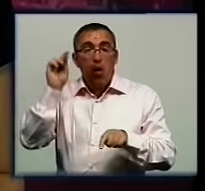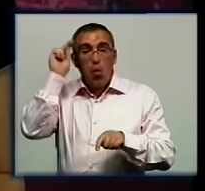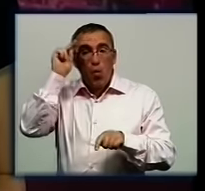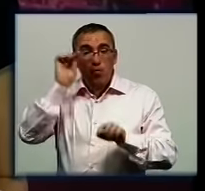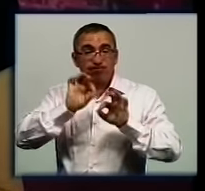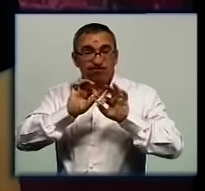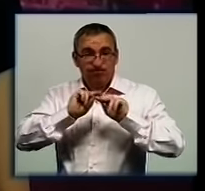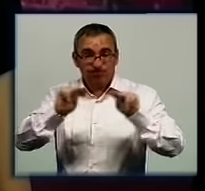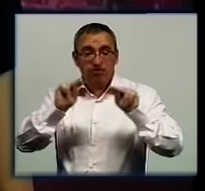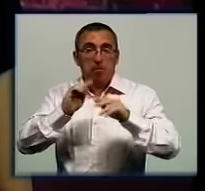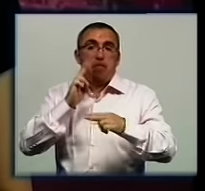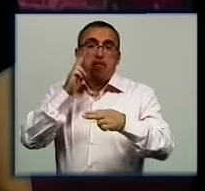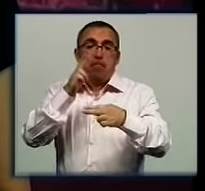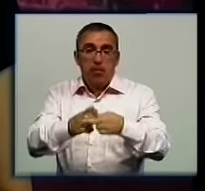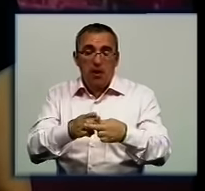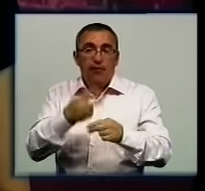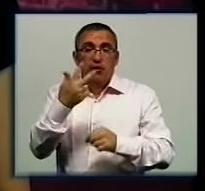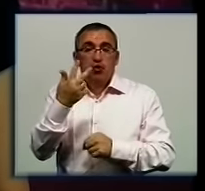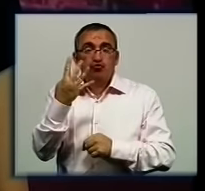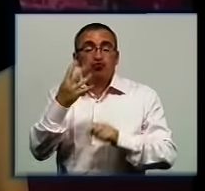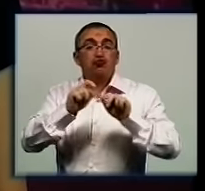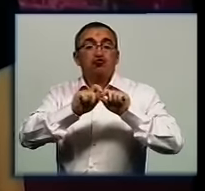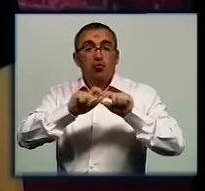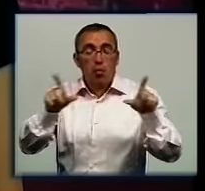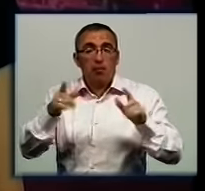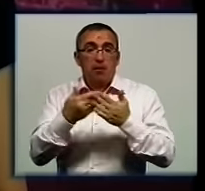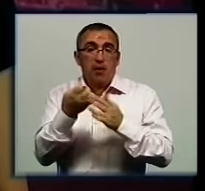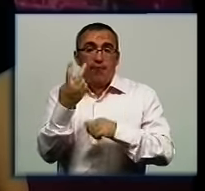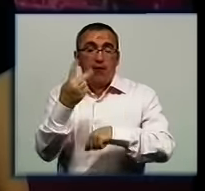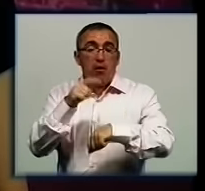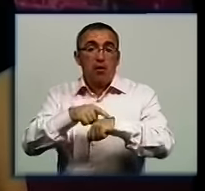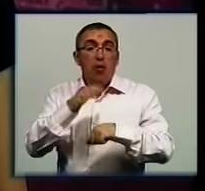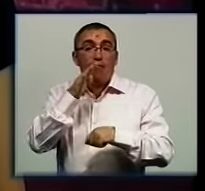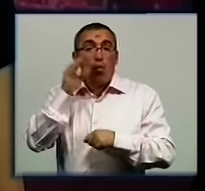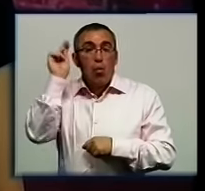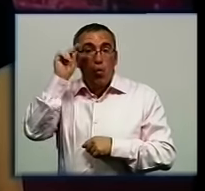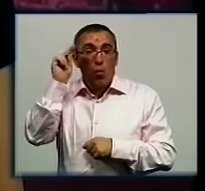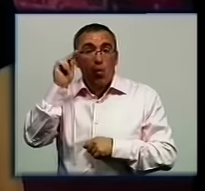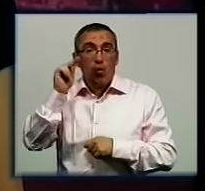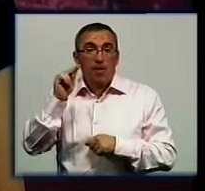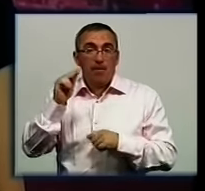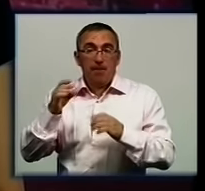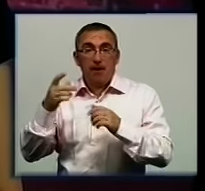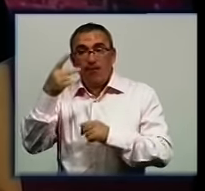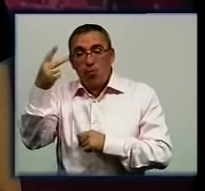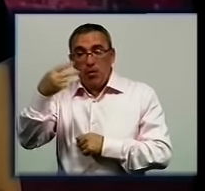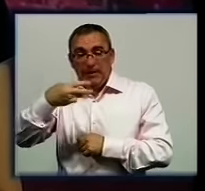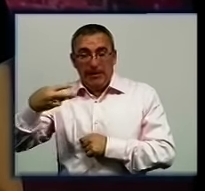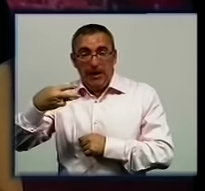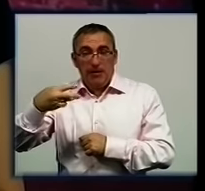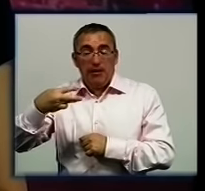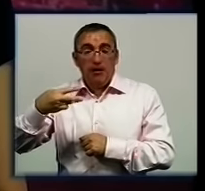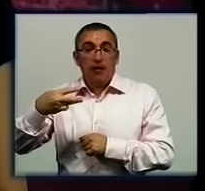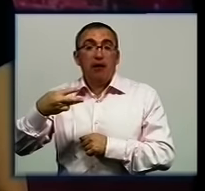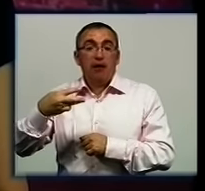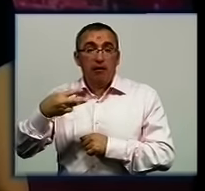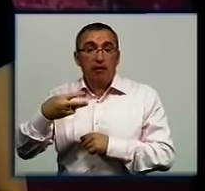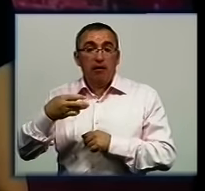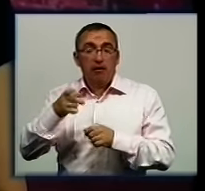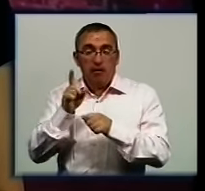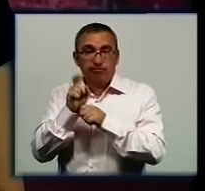перерваний. Подія сталася в 34-й школі близько 12-ї години. Під час уроку на сходовому майданчику між 2-м і 3-м поверхом один з учнів